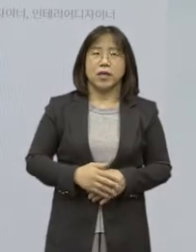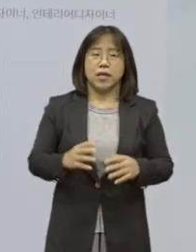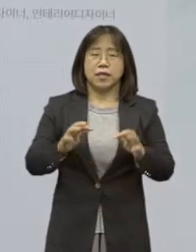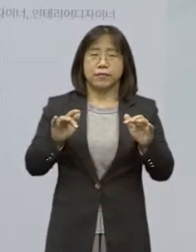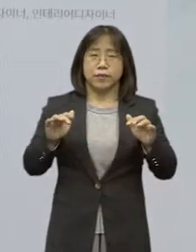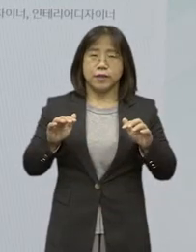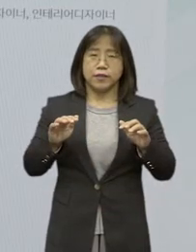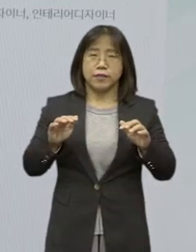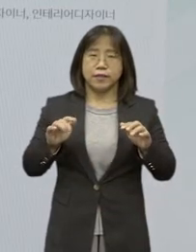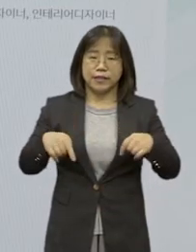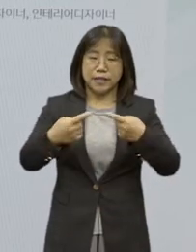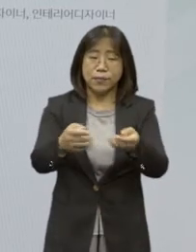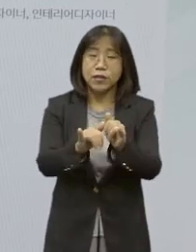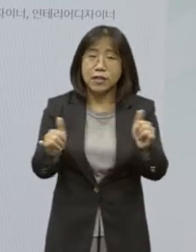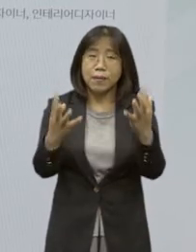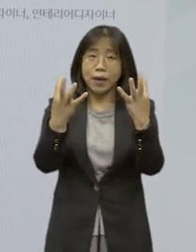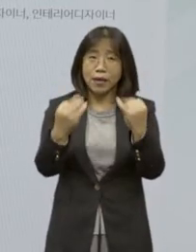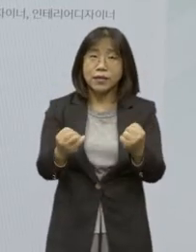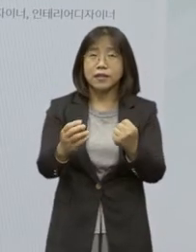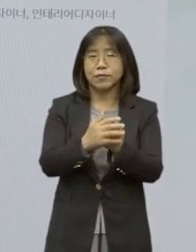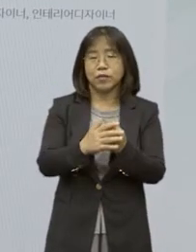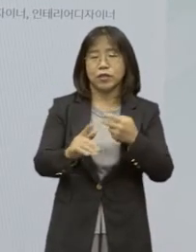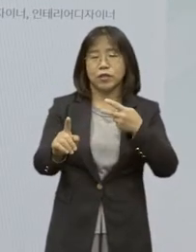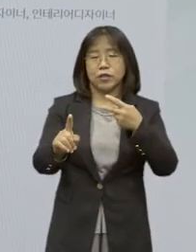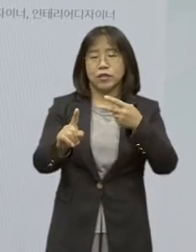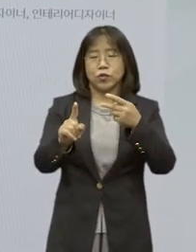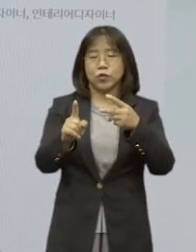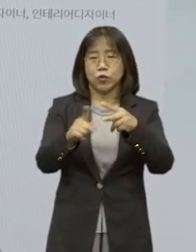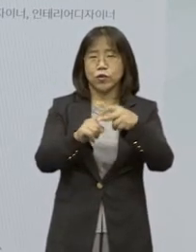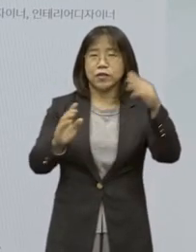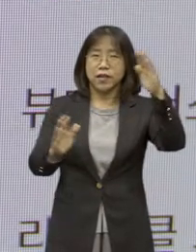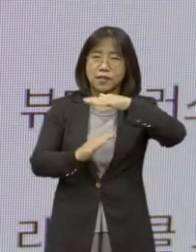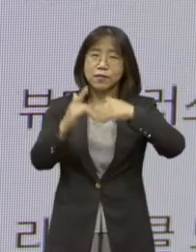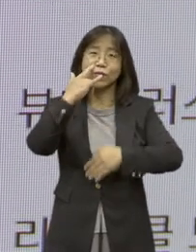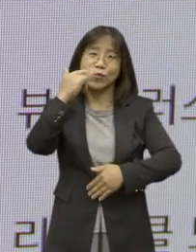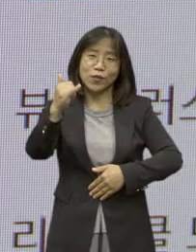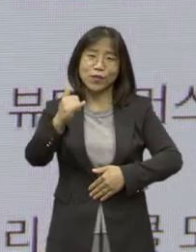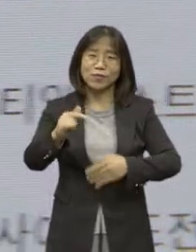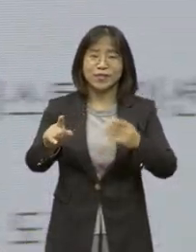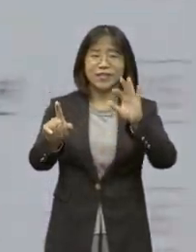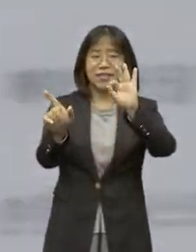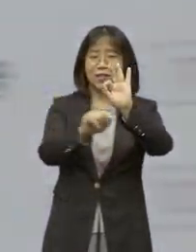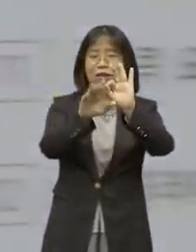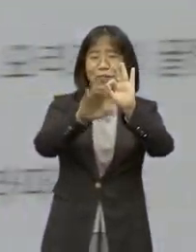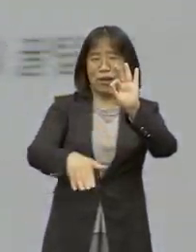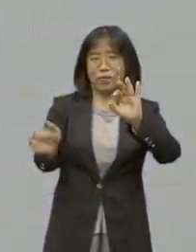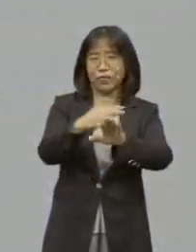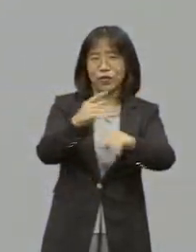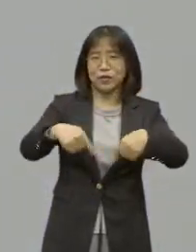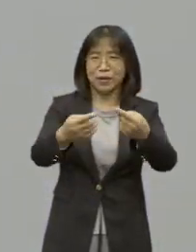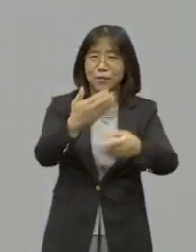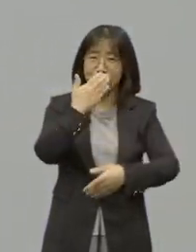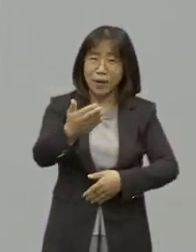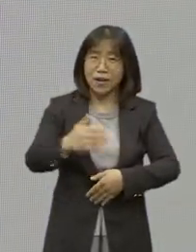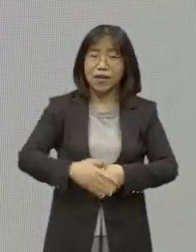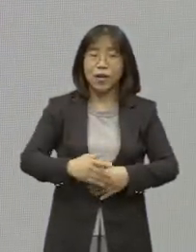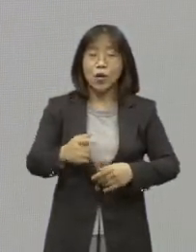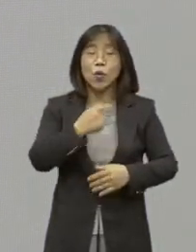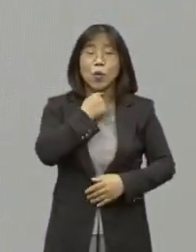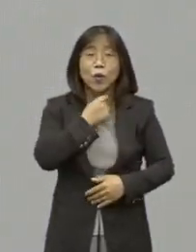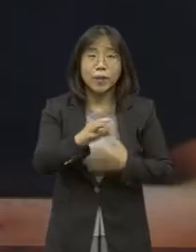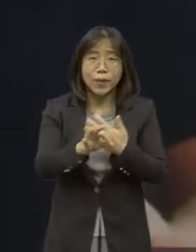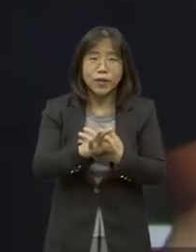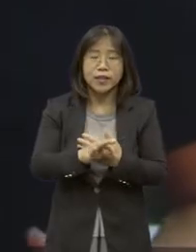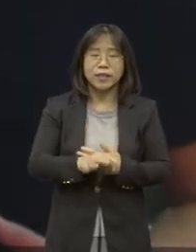단 접속자 수가 몰릴 것을 대비해 초등학생과 학부모는 10월 말부터 체험할 수 있습니다.